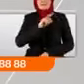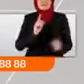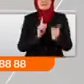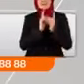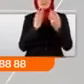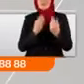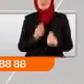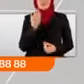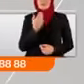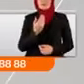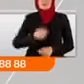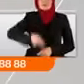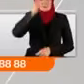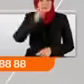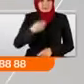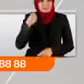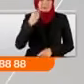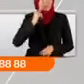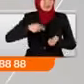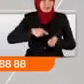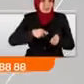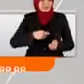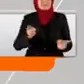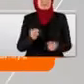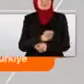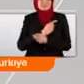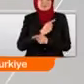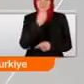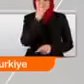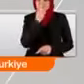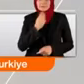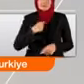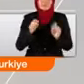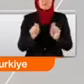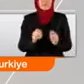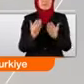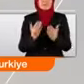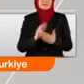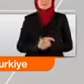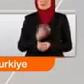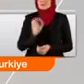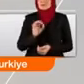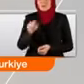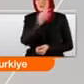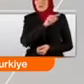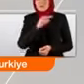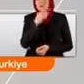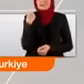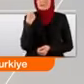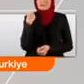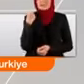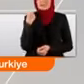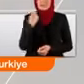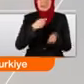badana malzeme yenilemesi gibi her türlü işlemi de titizlikle yürüttük şimdi artık onların yeni